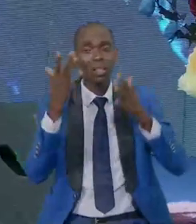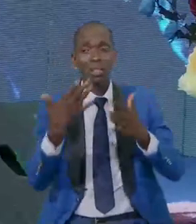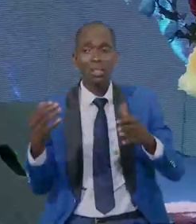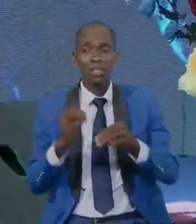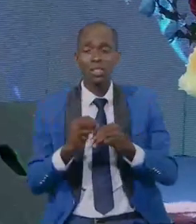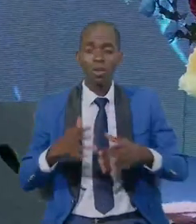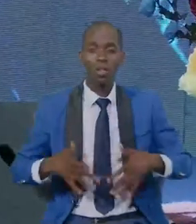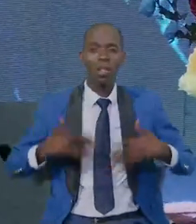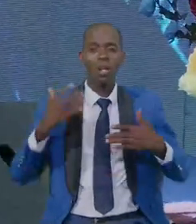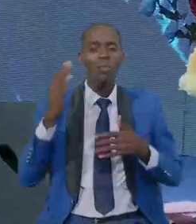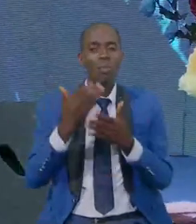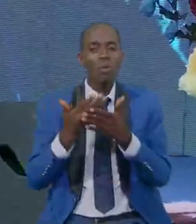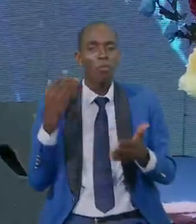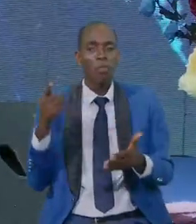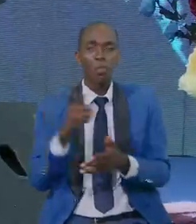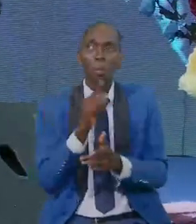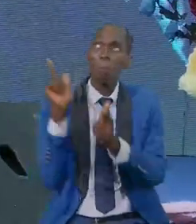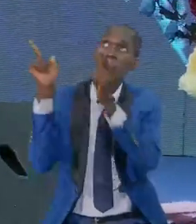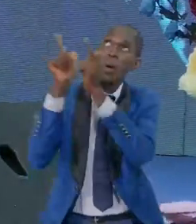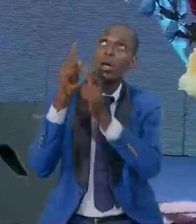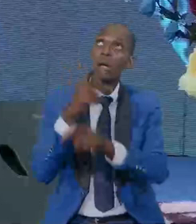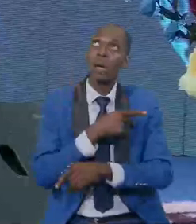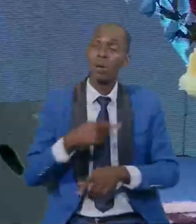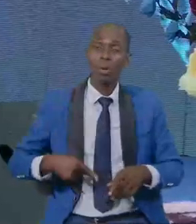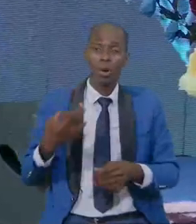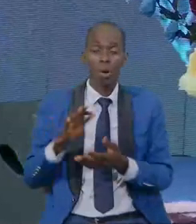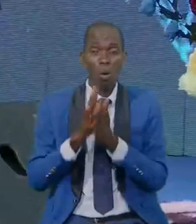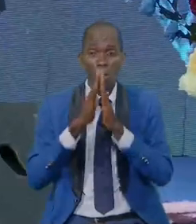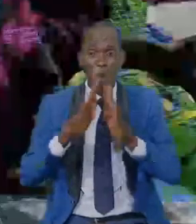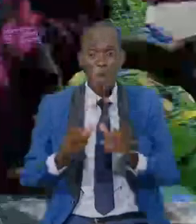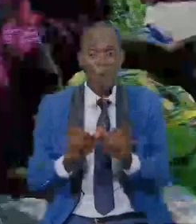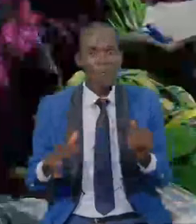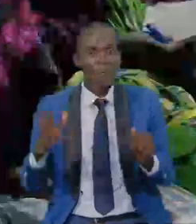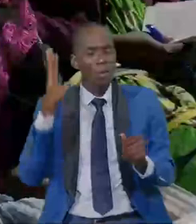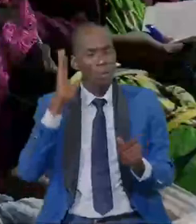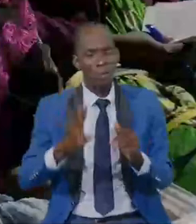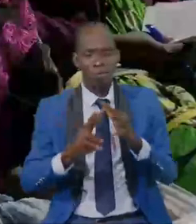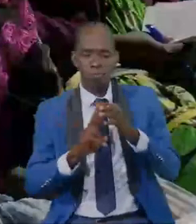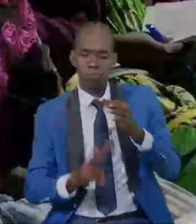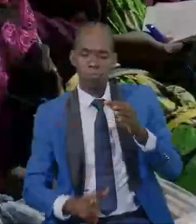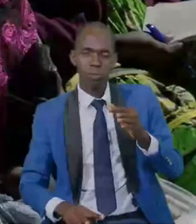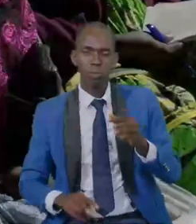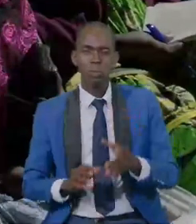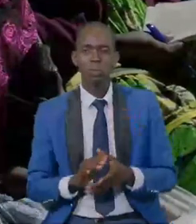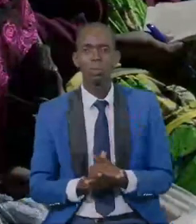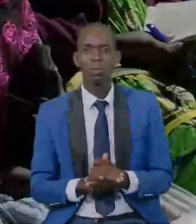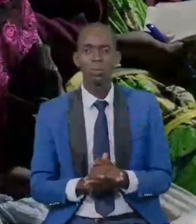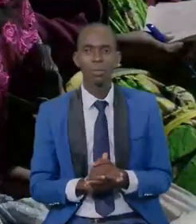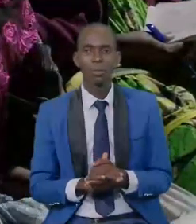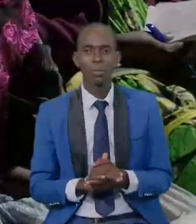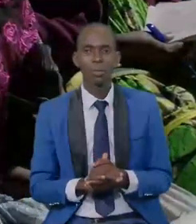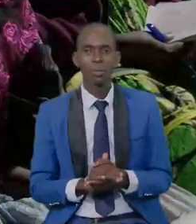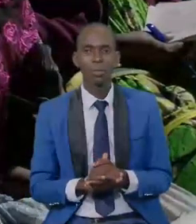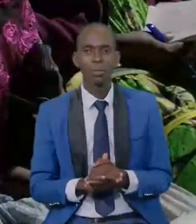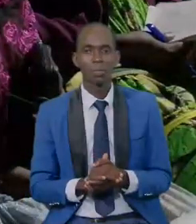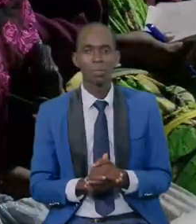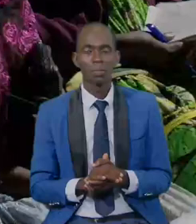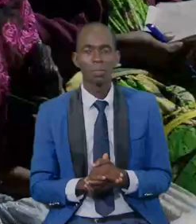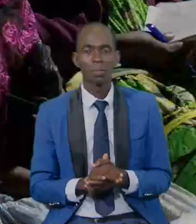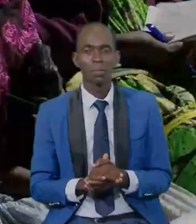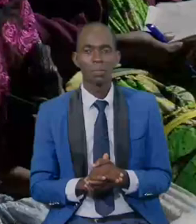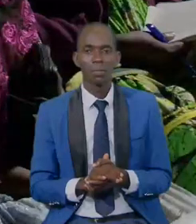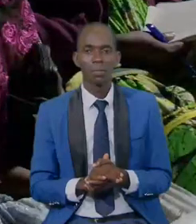life before you met the prince, everything will vanish away. Toute la confusion, la brutalité, le désordre dans ta vie